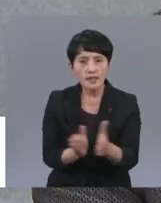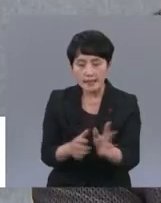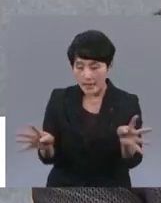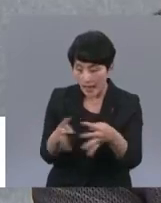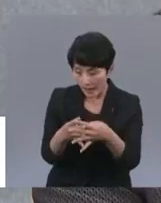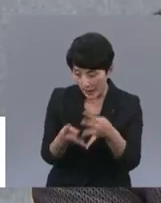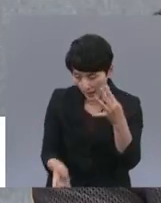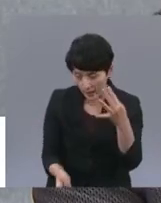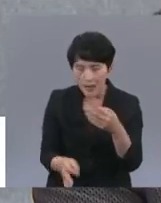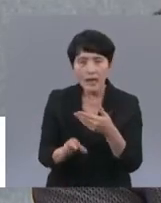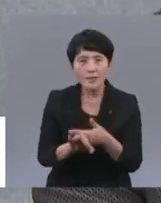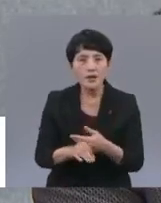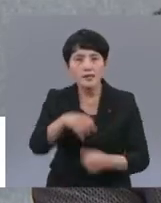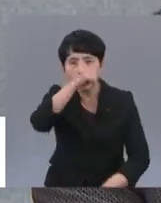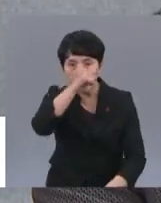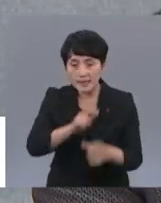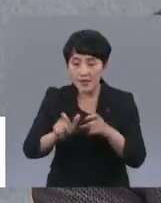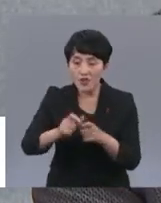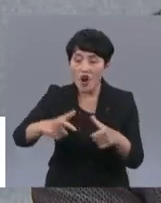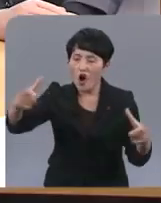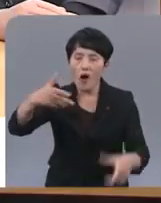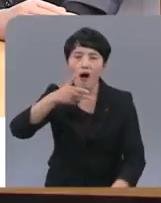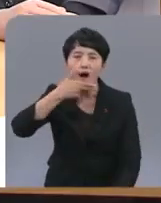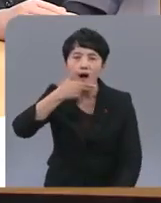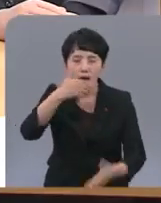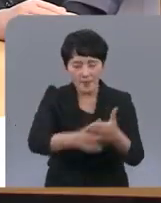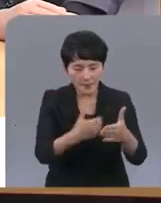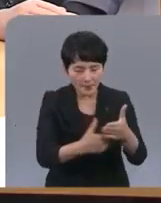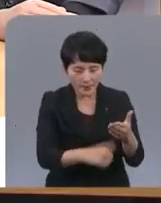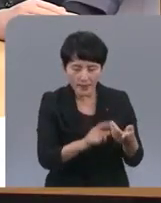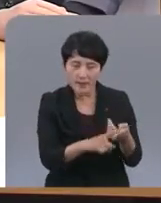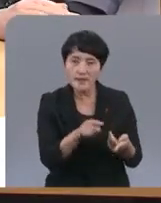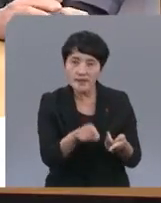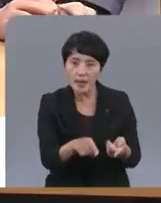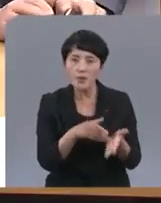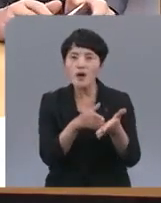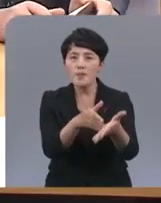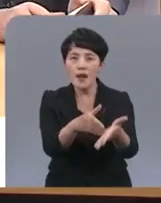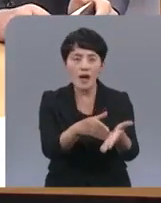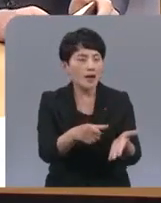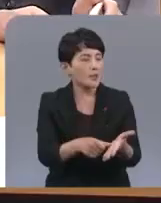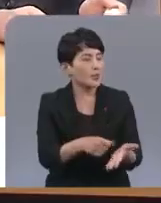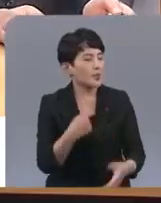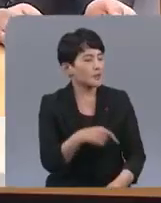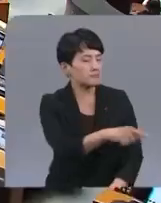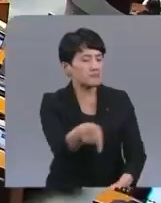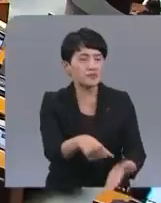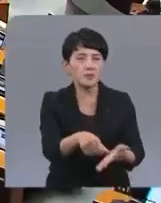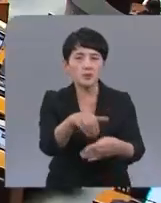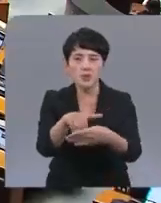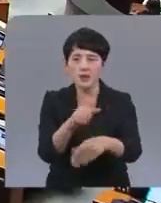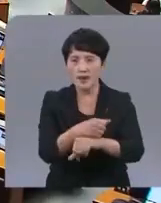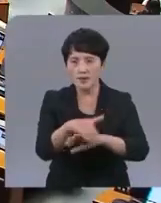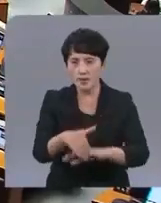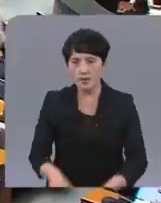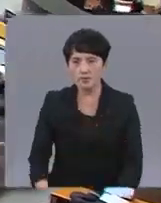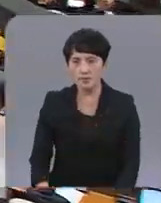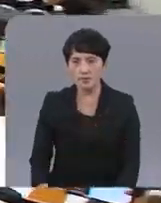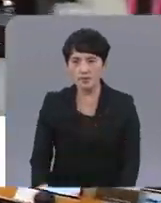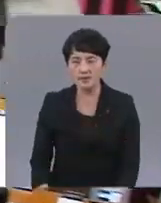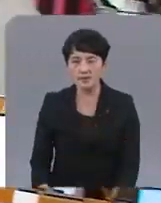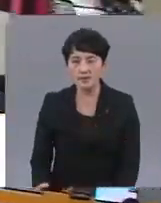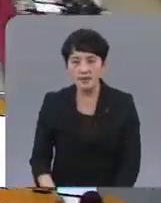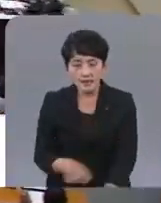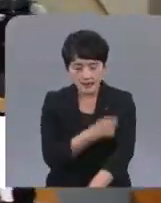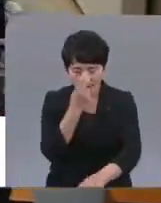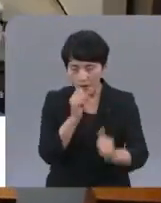巡ってはこれまで与野党の交渉が難行し成立期限の今月2日をすでに過ぎています